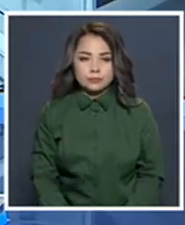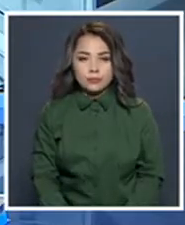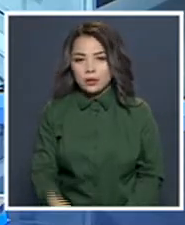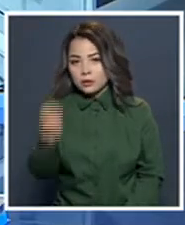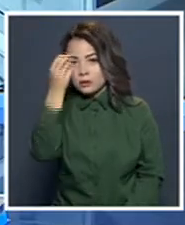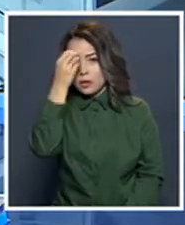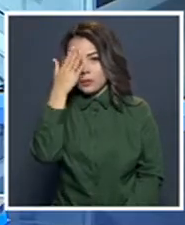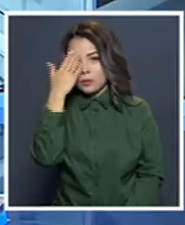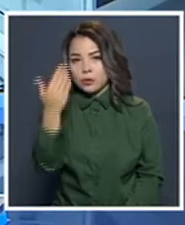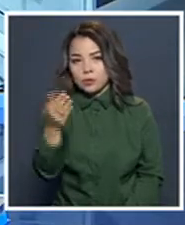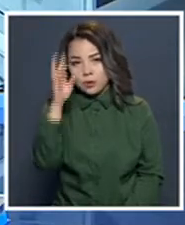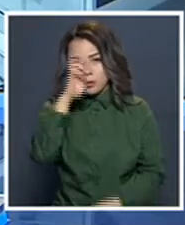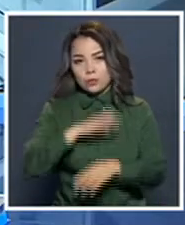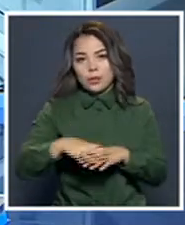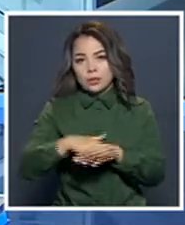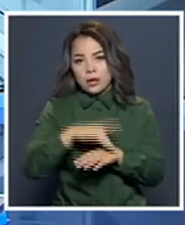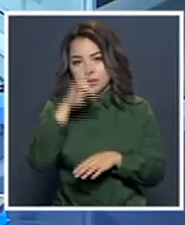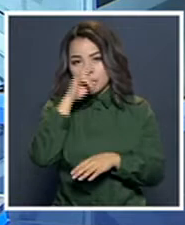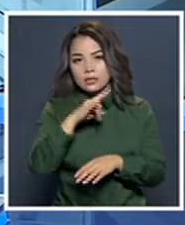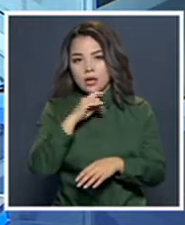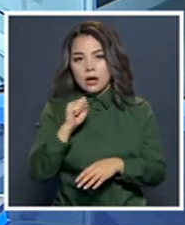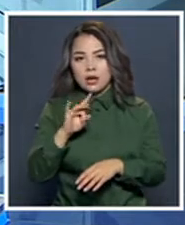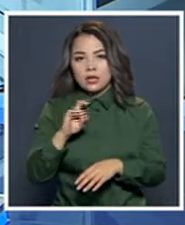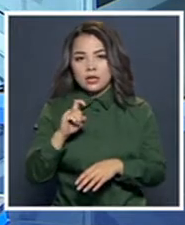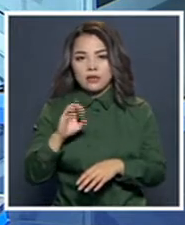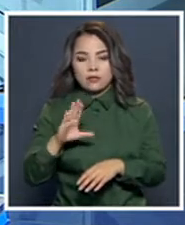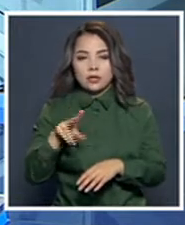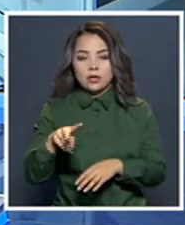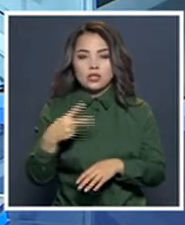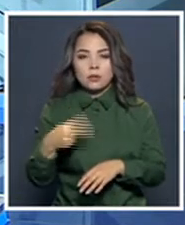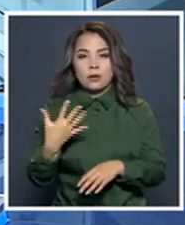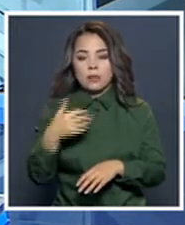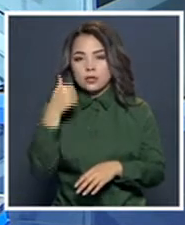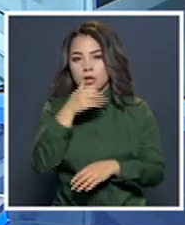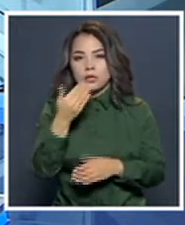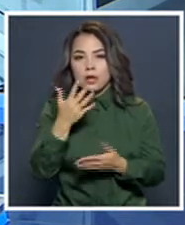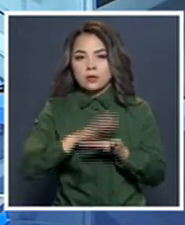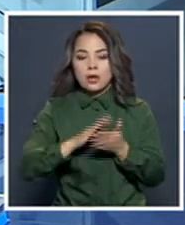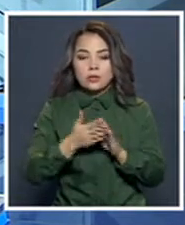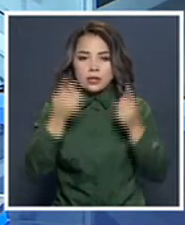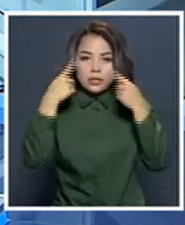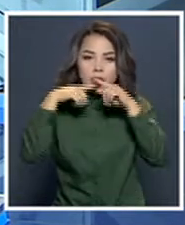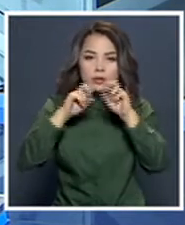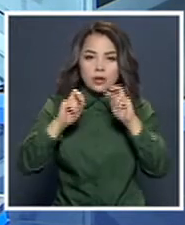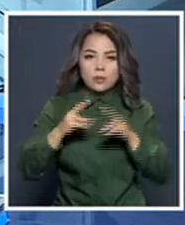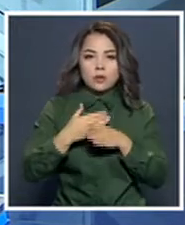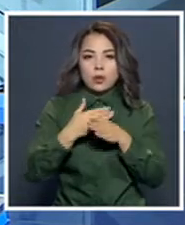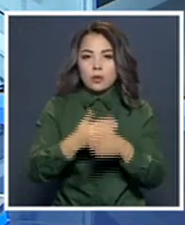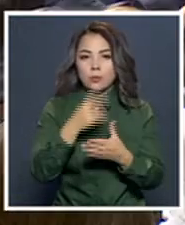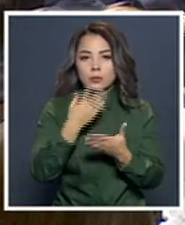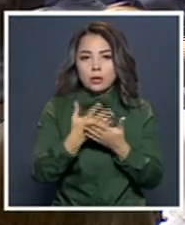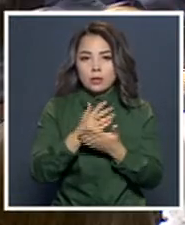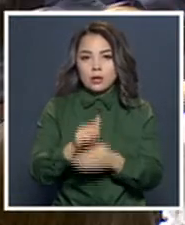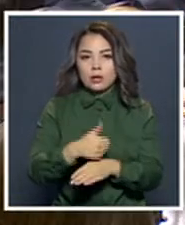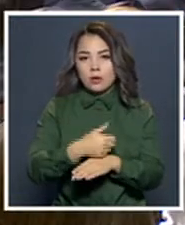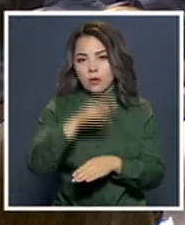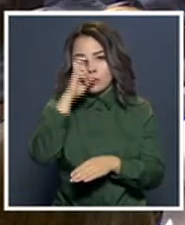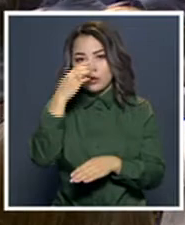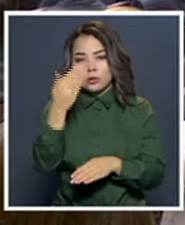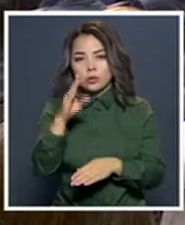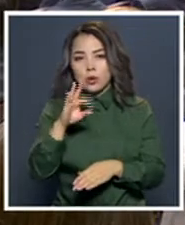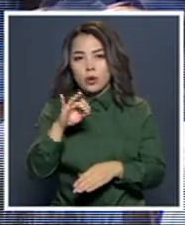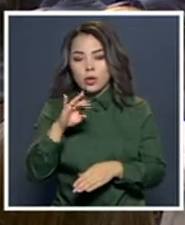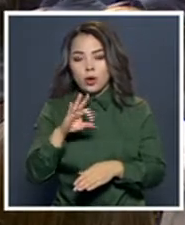Жапон үкіметі Қазақстанның архив 2025 бағдарламасына техникалық және технологиялық көмек көрсетеді. Жоба елбасының Токиоға сапары